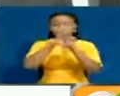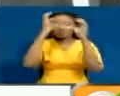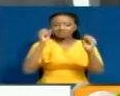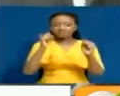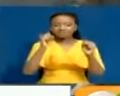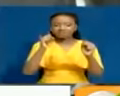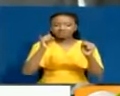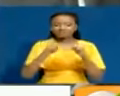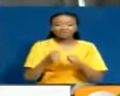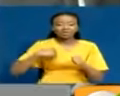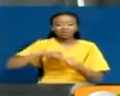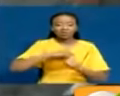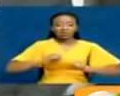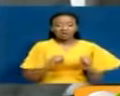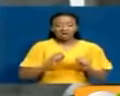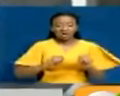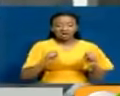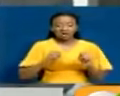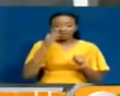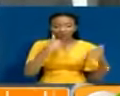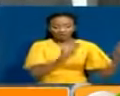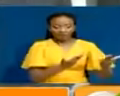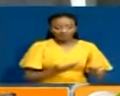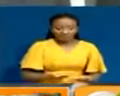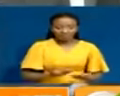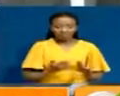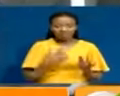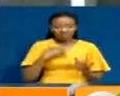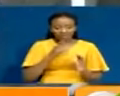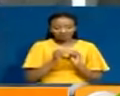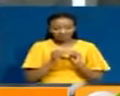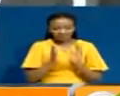Kenya. We are very happy and delighted to host for breakfast.